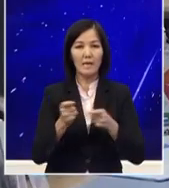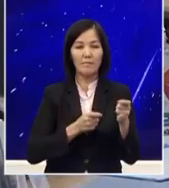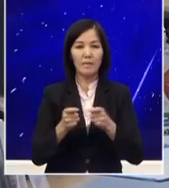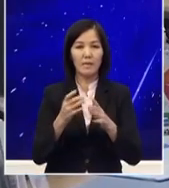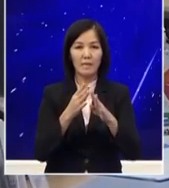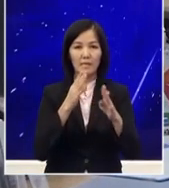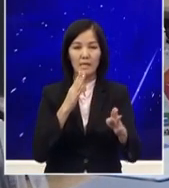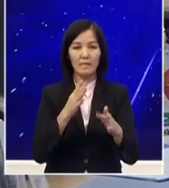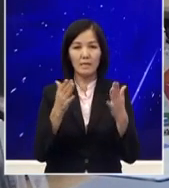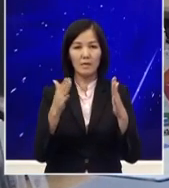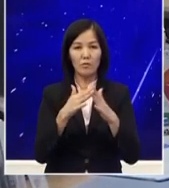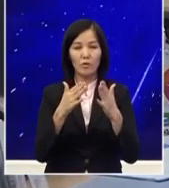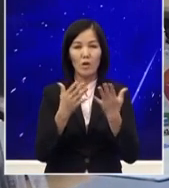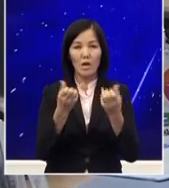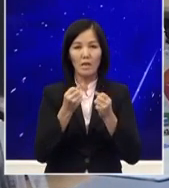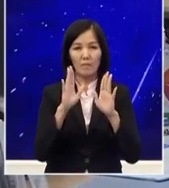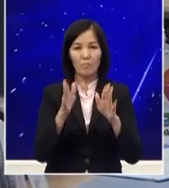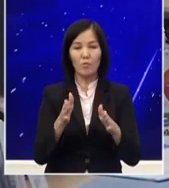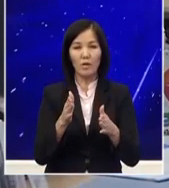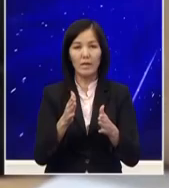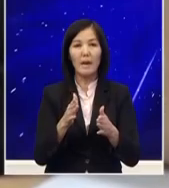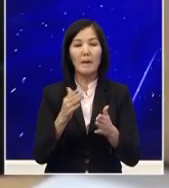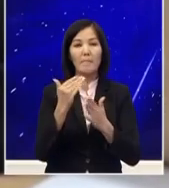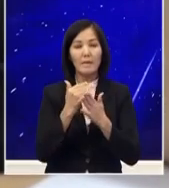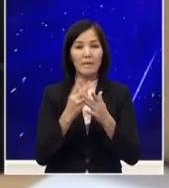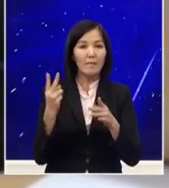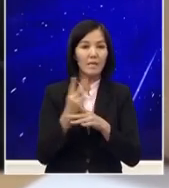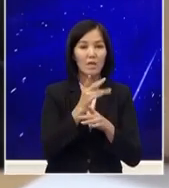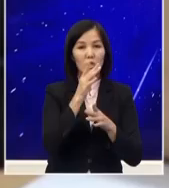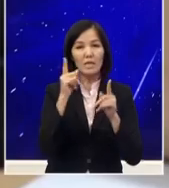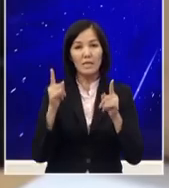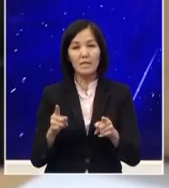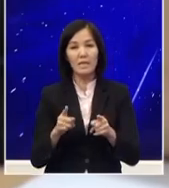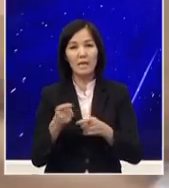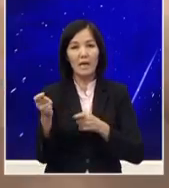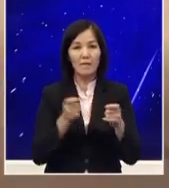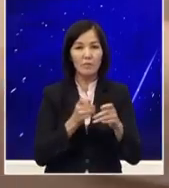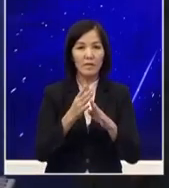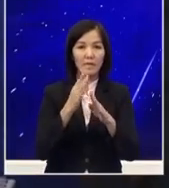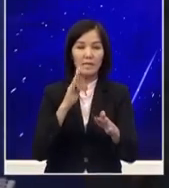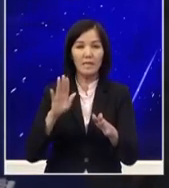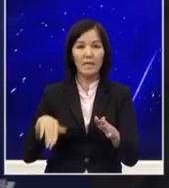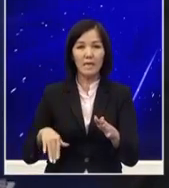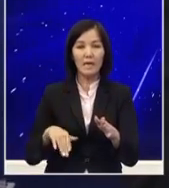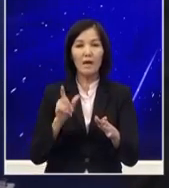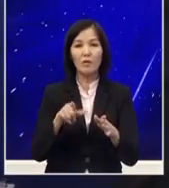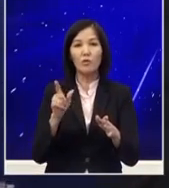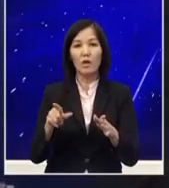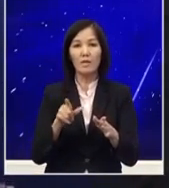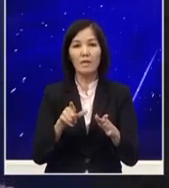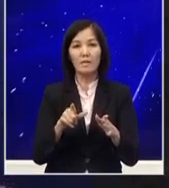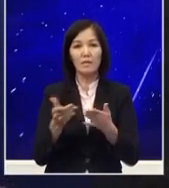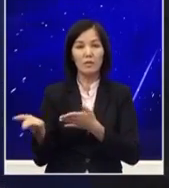кезегінде тұрғандар алады. Бұдан бөлек бағдарламаның екінші кезеңіне әкімшілік кезекке кейінгі жылдары тұрған